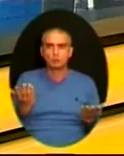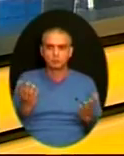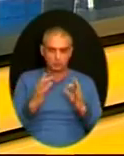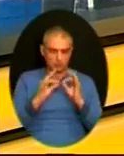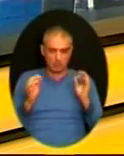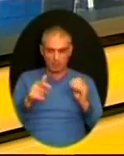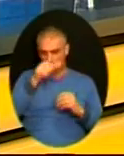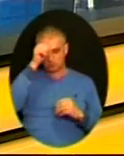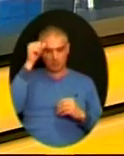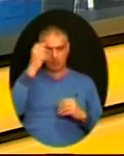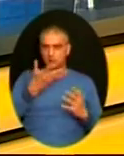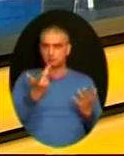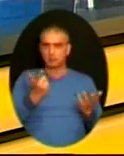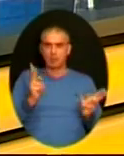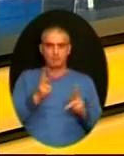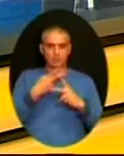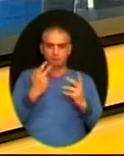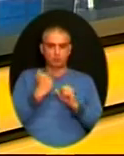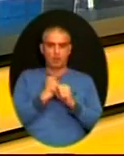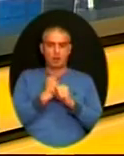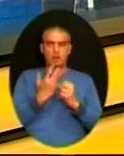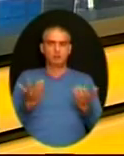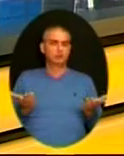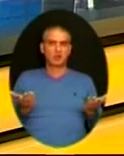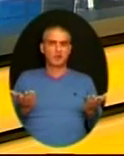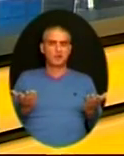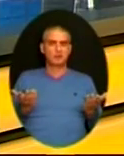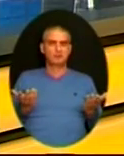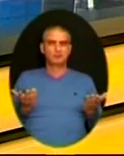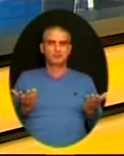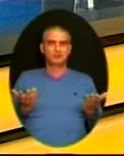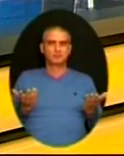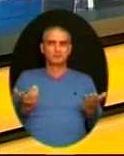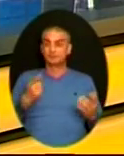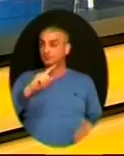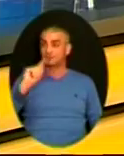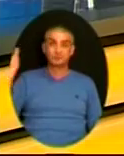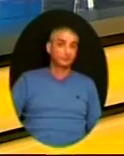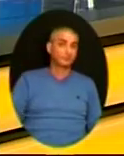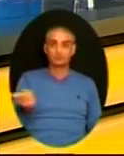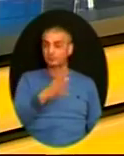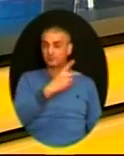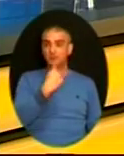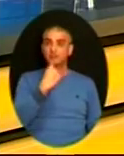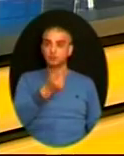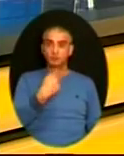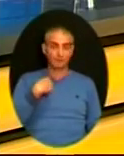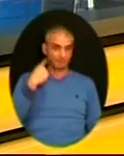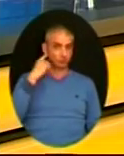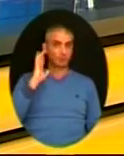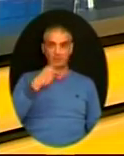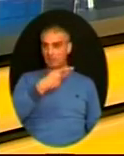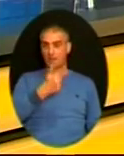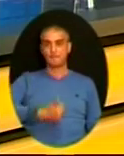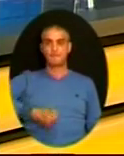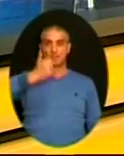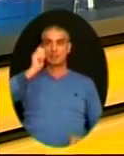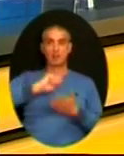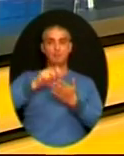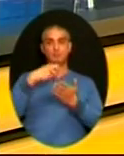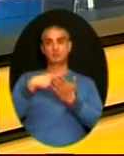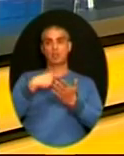תחילת מושב הקיץ. למה לא אי אפשר להביא אז את התקציב? וכל מה שהוא אומר, ושמעתי גם היום בנקל